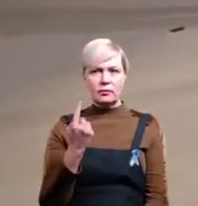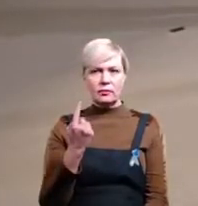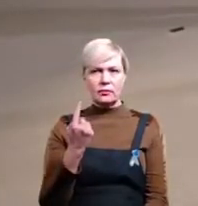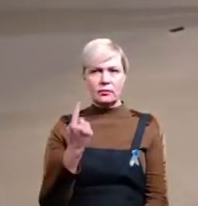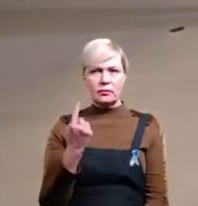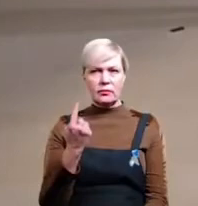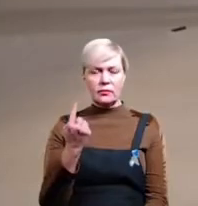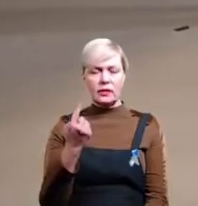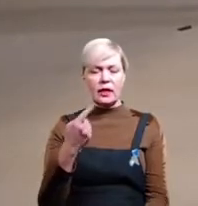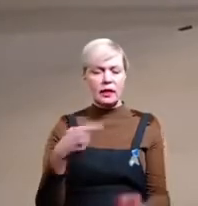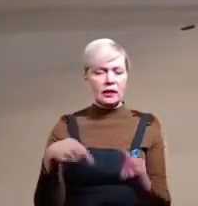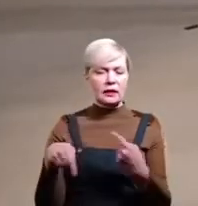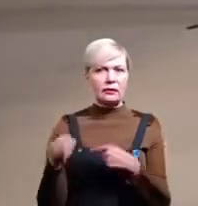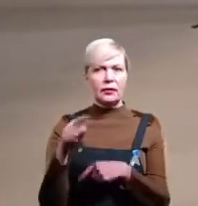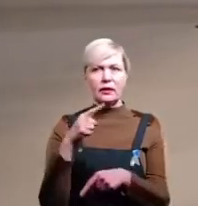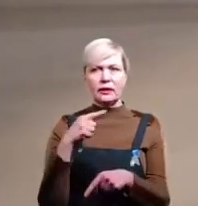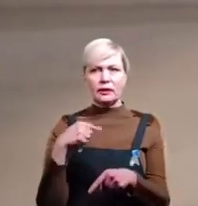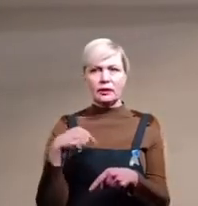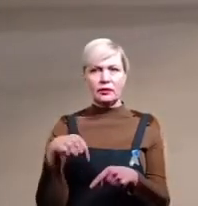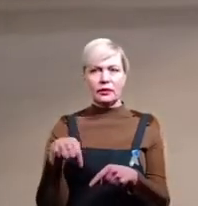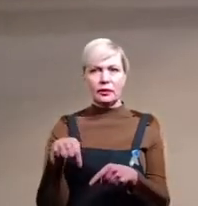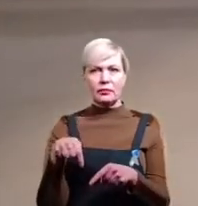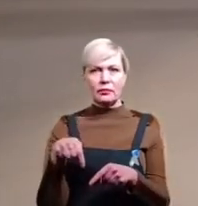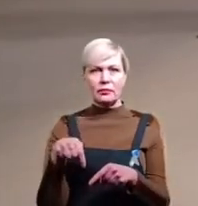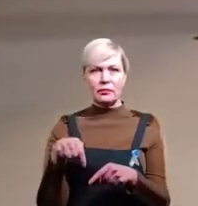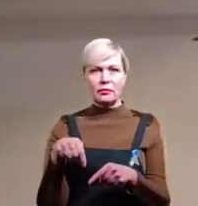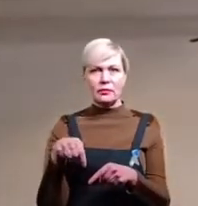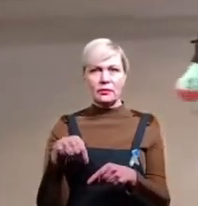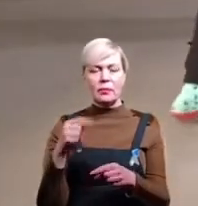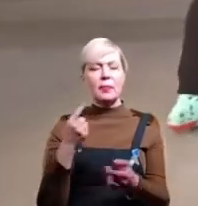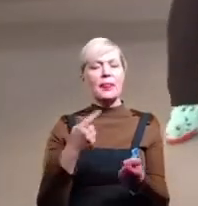разворачиваю. Ой, господи, сюда по ходу.